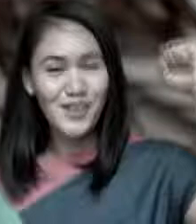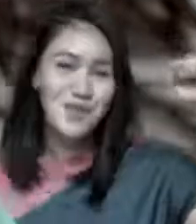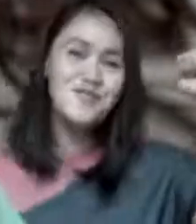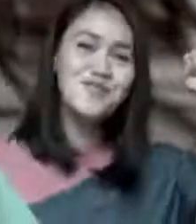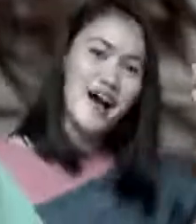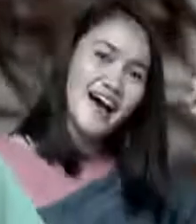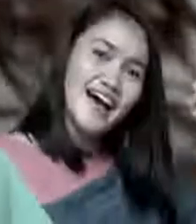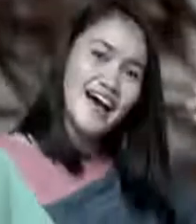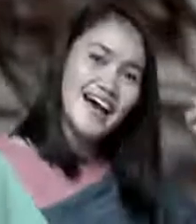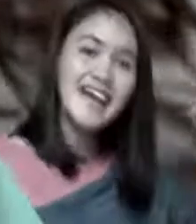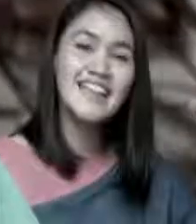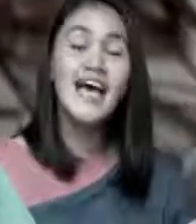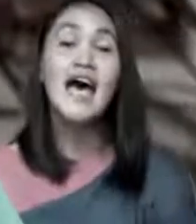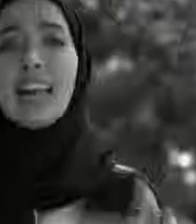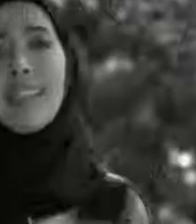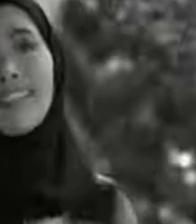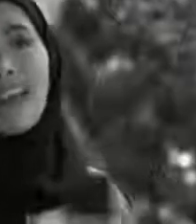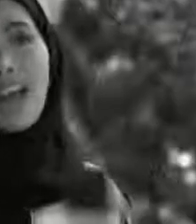tua